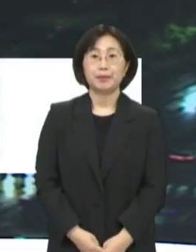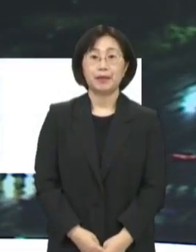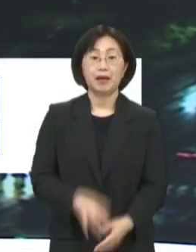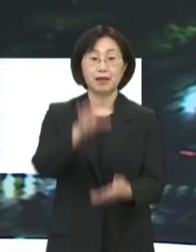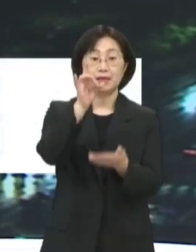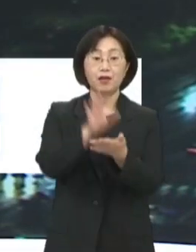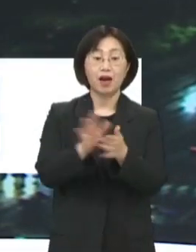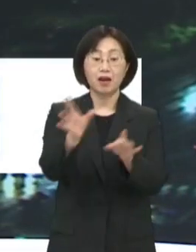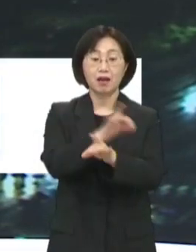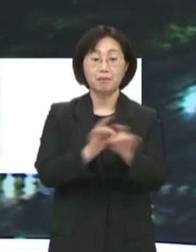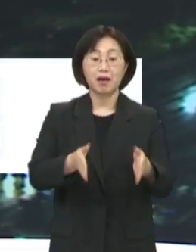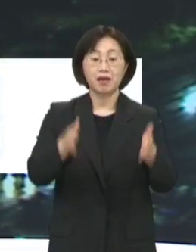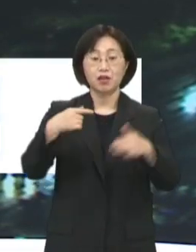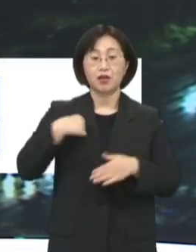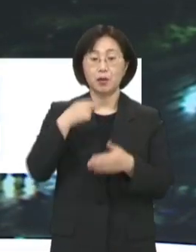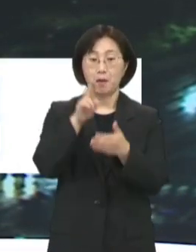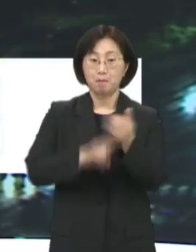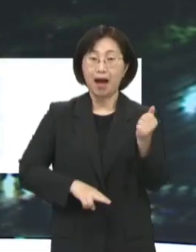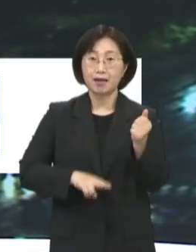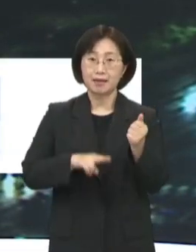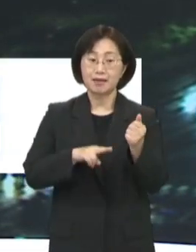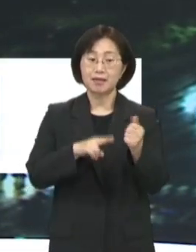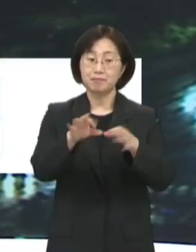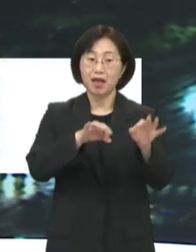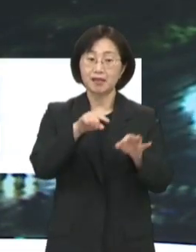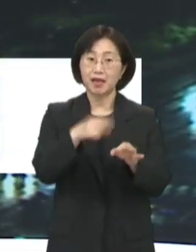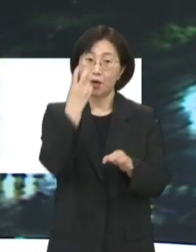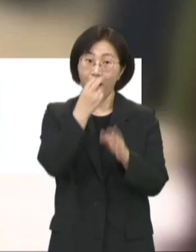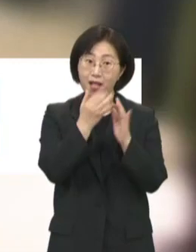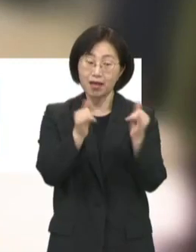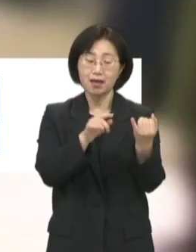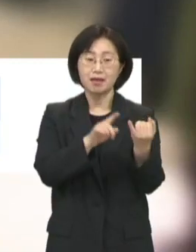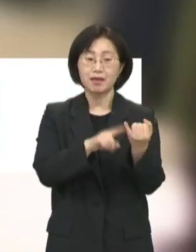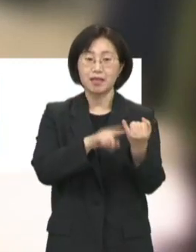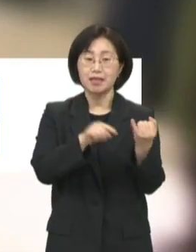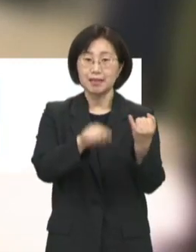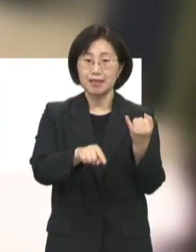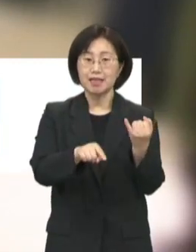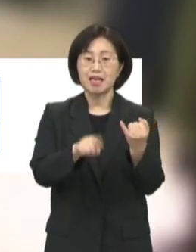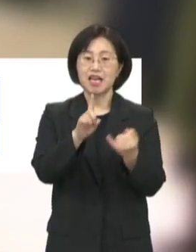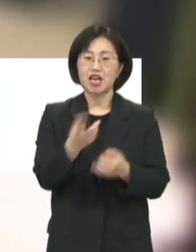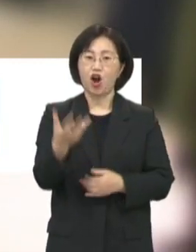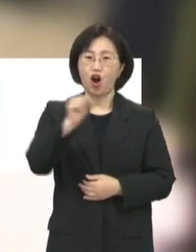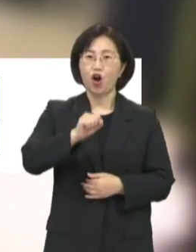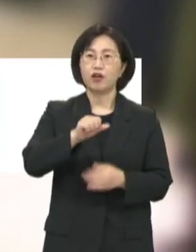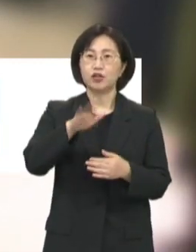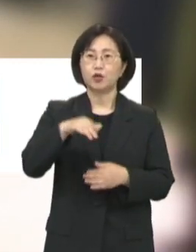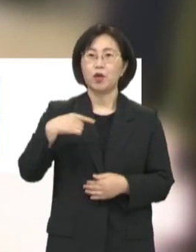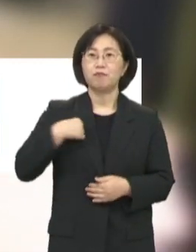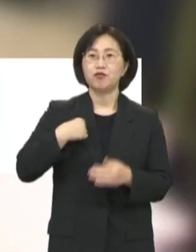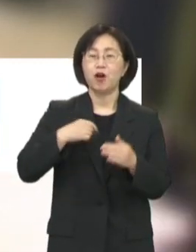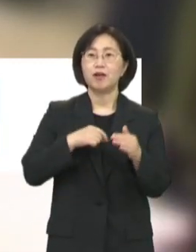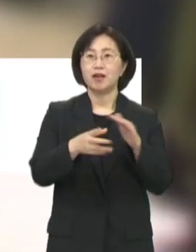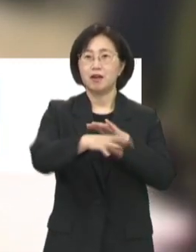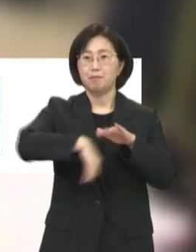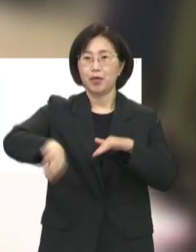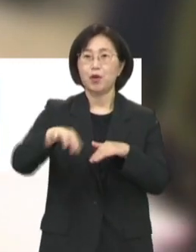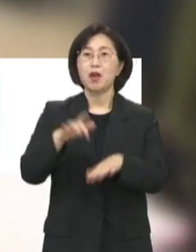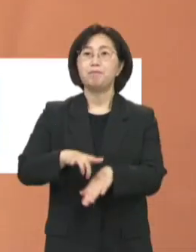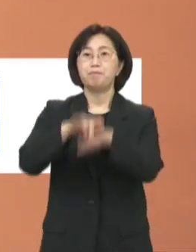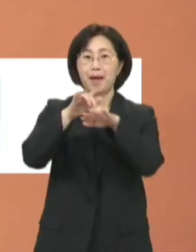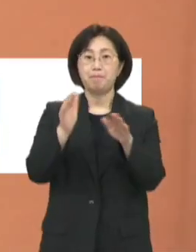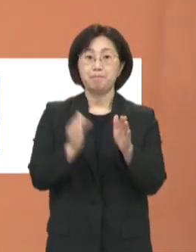천안의 한 백화점 의류매장 매니저가 매장에 보관 중이던 1억 원 상당의 제품을 빼돌린 뒤 잠적했습니다